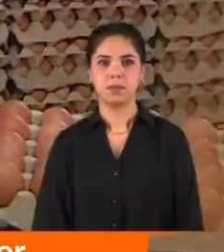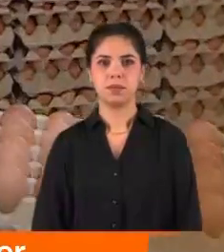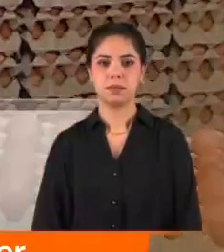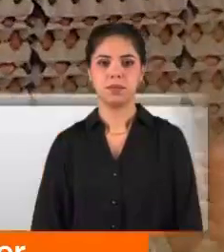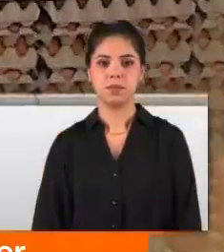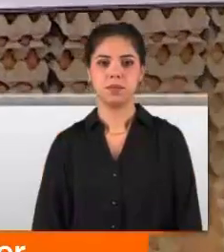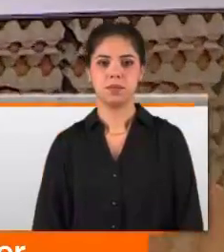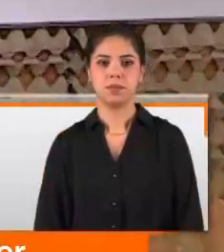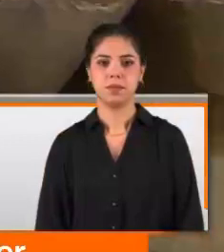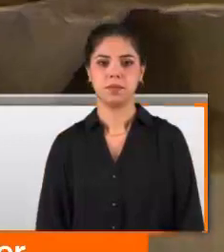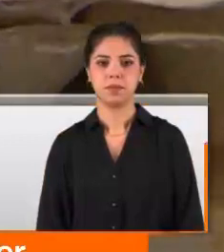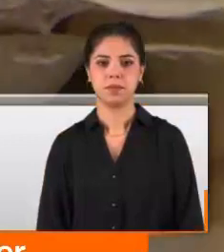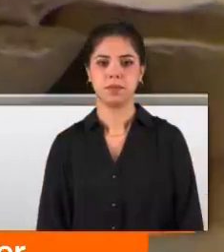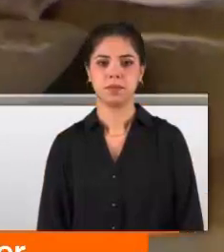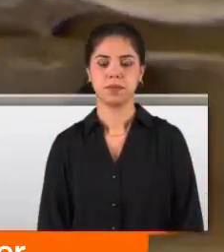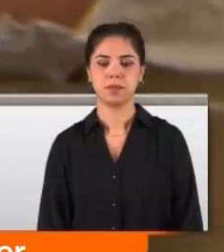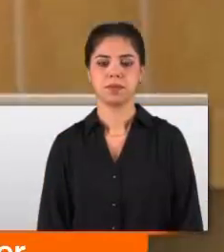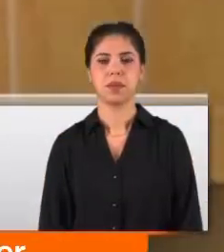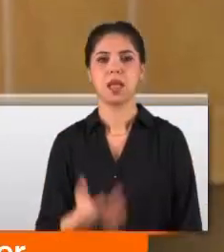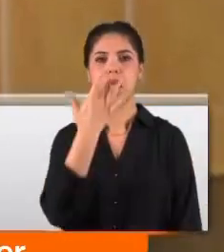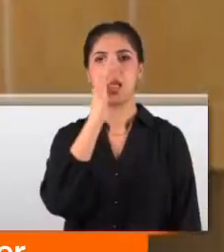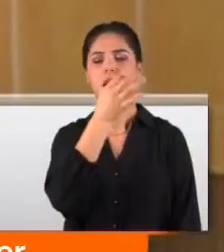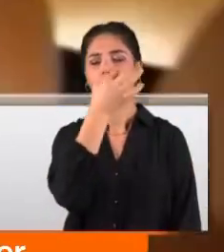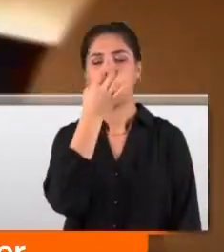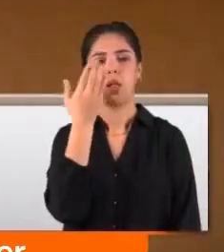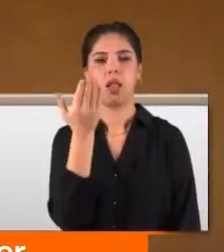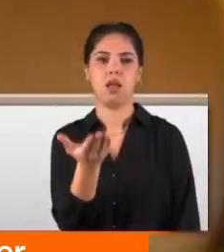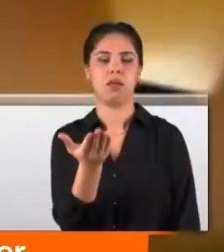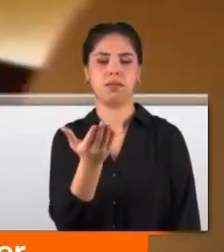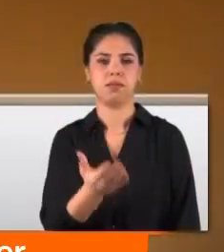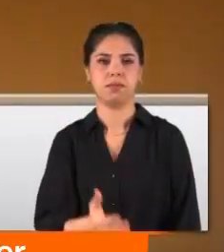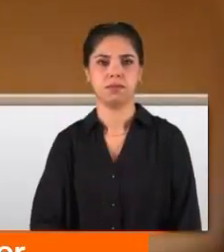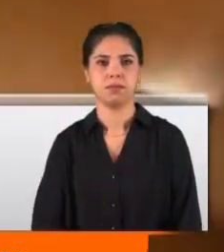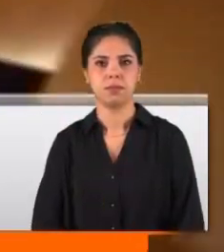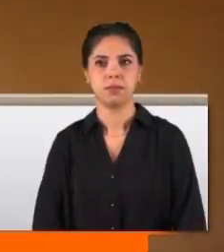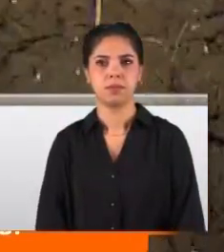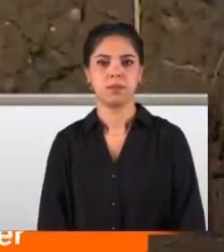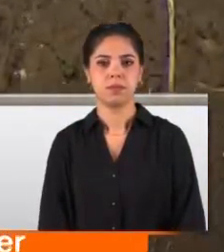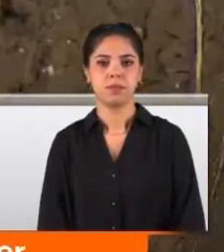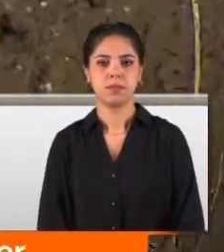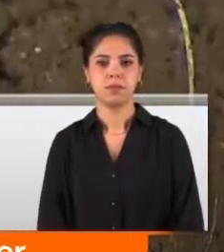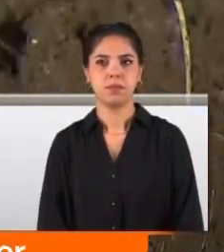Sayısını ayarlayınca onun gibi. Hilesi çok basit yani. Evet, çok basit.